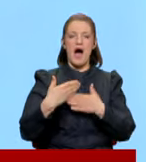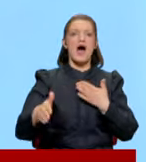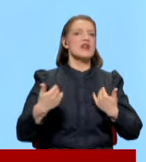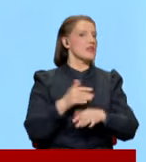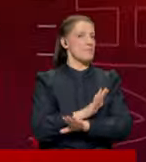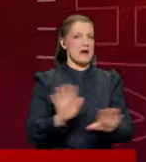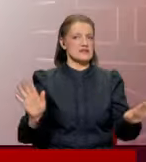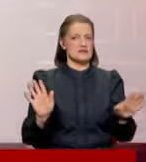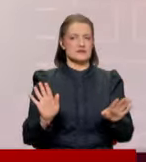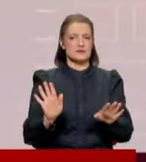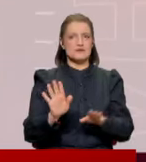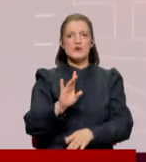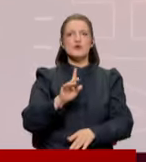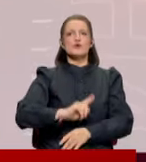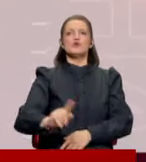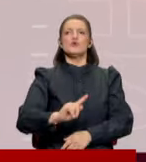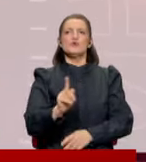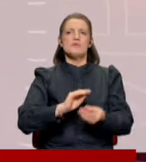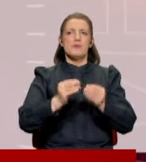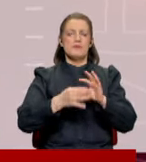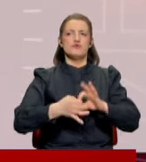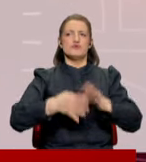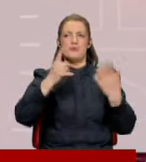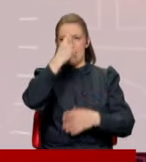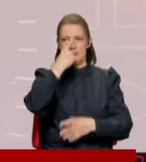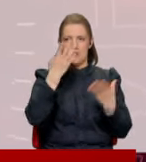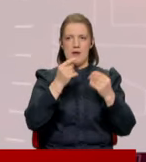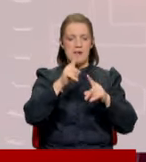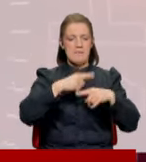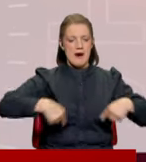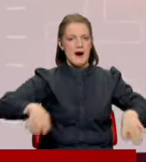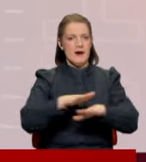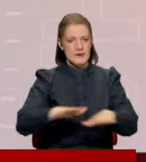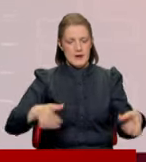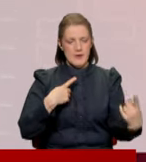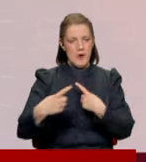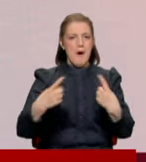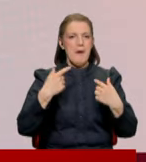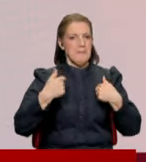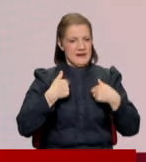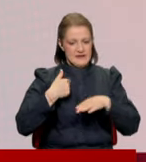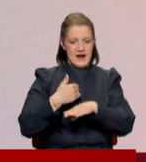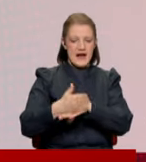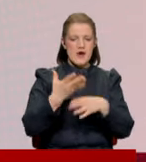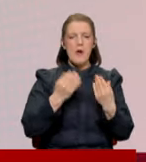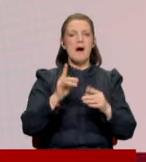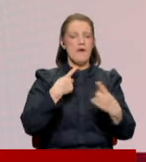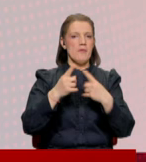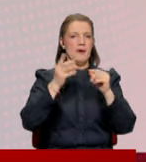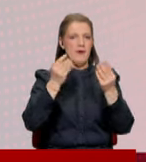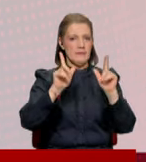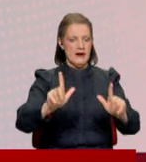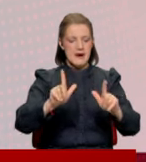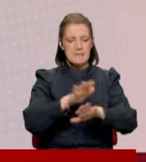ayrılamazsın Kürt sorununun çözümü resmi olarak bir masa etrafında konuşulacak İsa ki bizce gecikmeden konuşulmalıdır